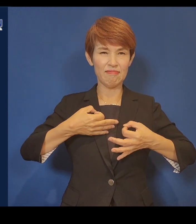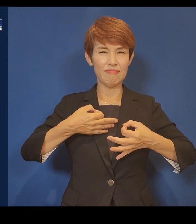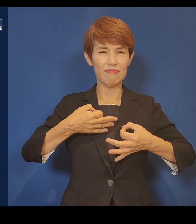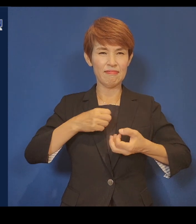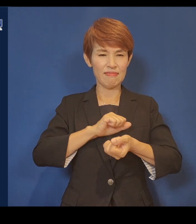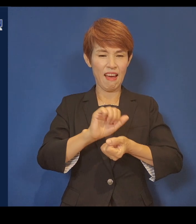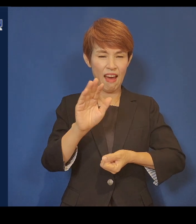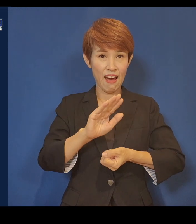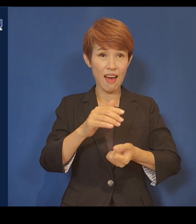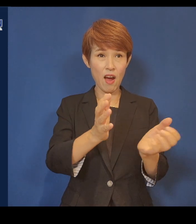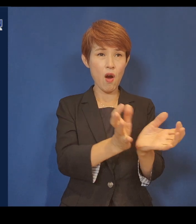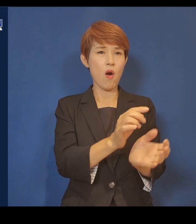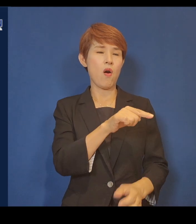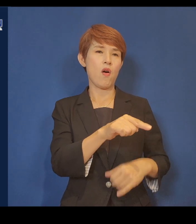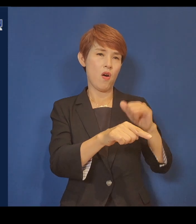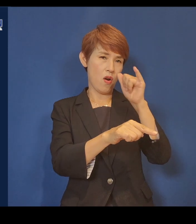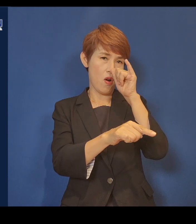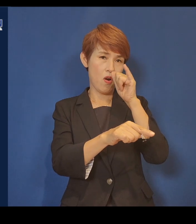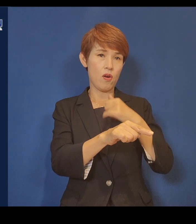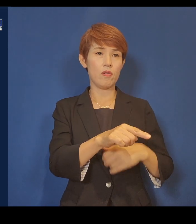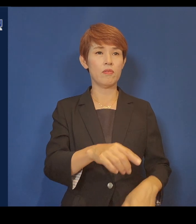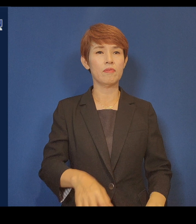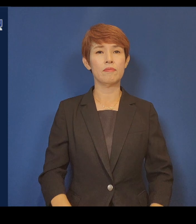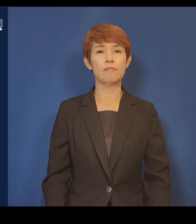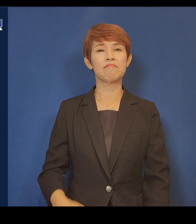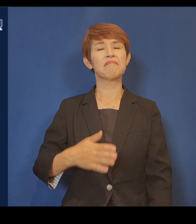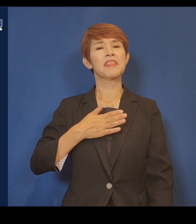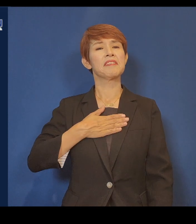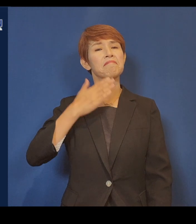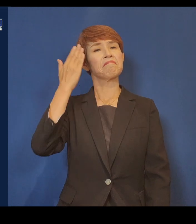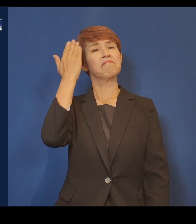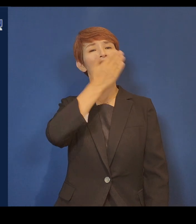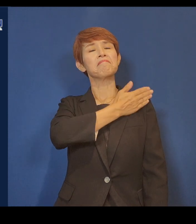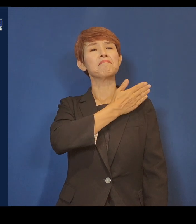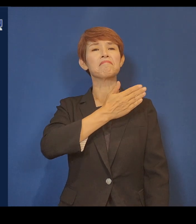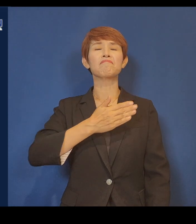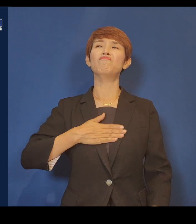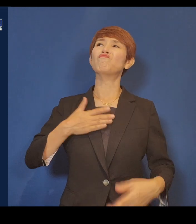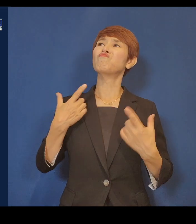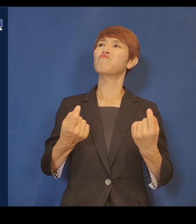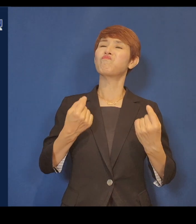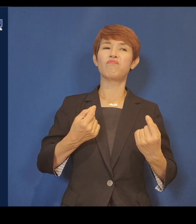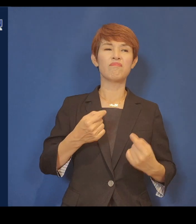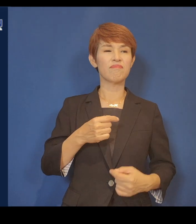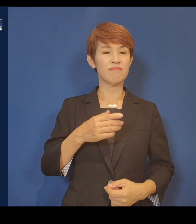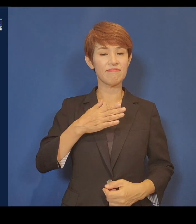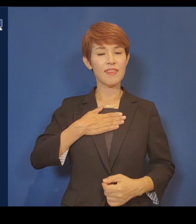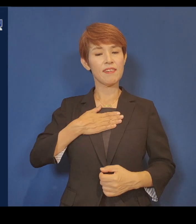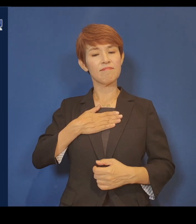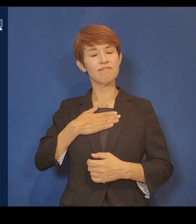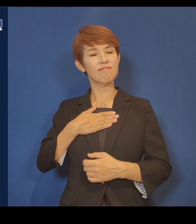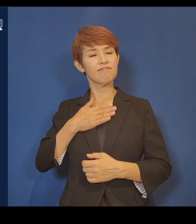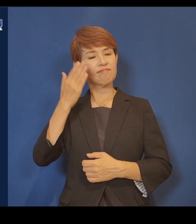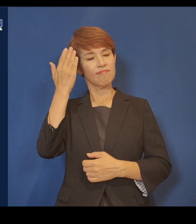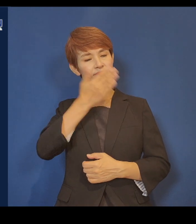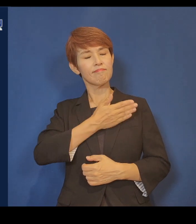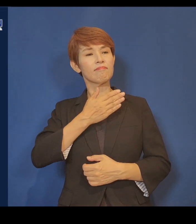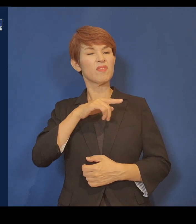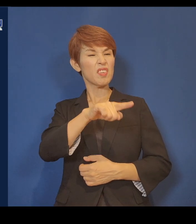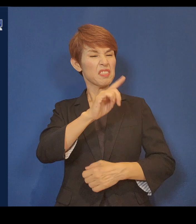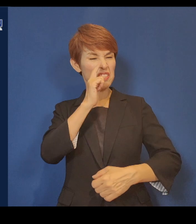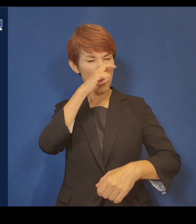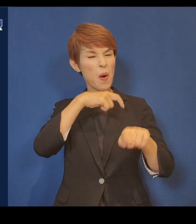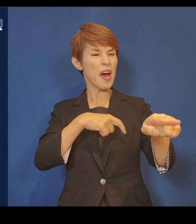씻지 아니하는 무리가 있느니라. 나는 깨끗해. 나는 주님 사랑해. 너는 더러워. 너는 잘못했어.